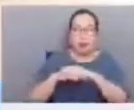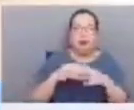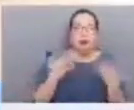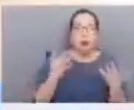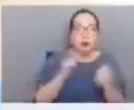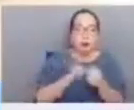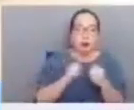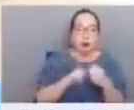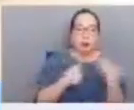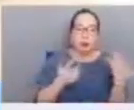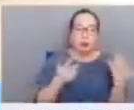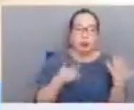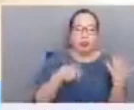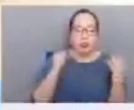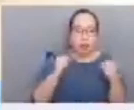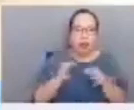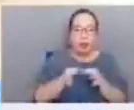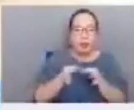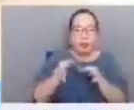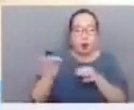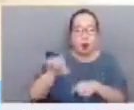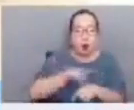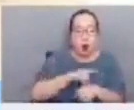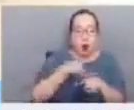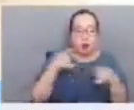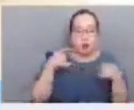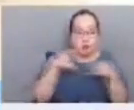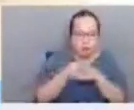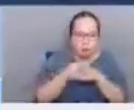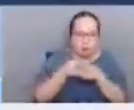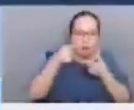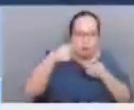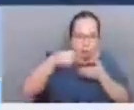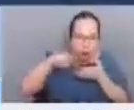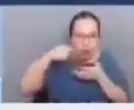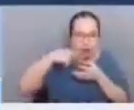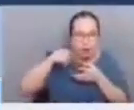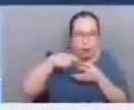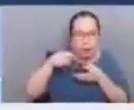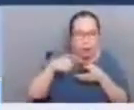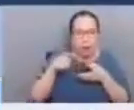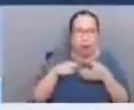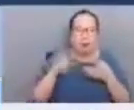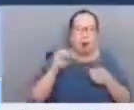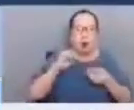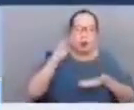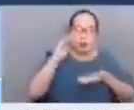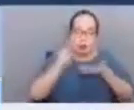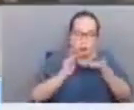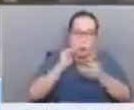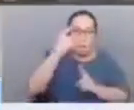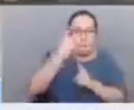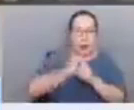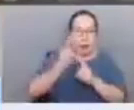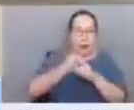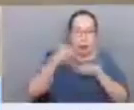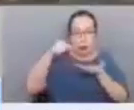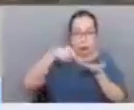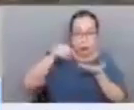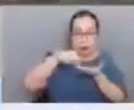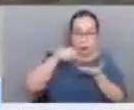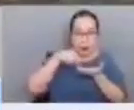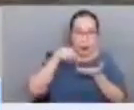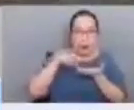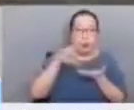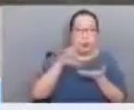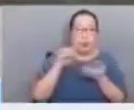started accepting, no, itong applications for a multipurpose loan, no? As far as kung sino makaka-avail